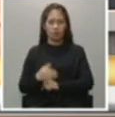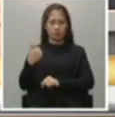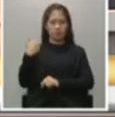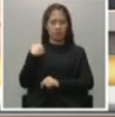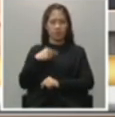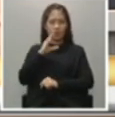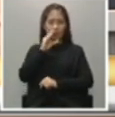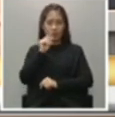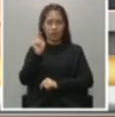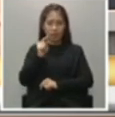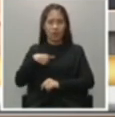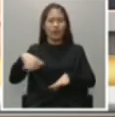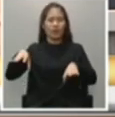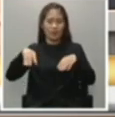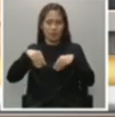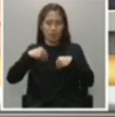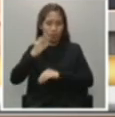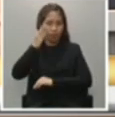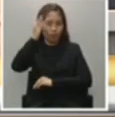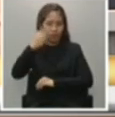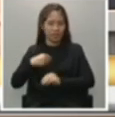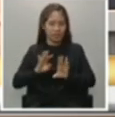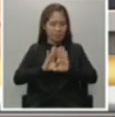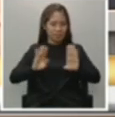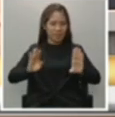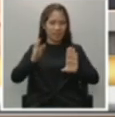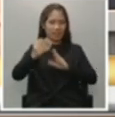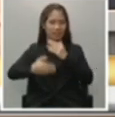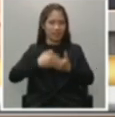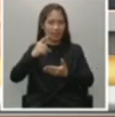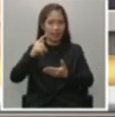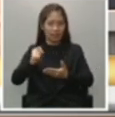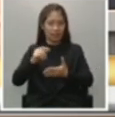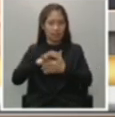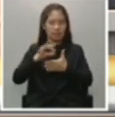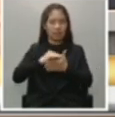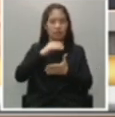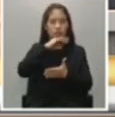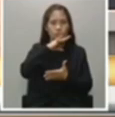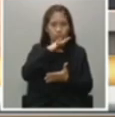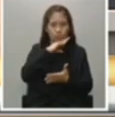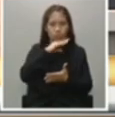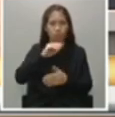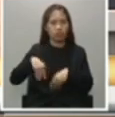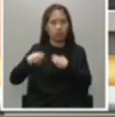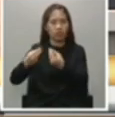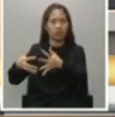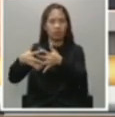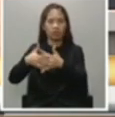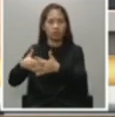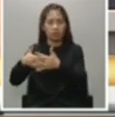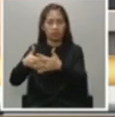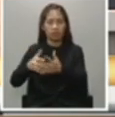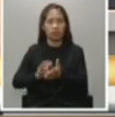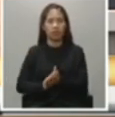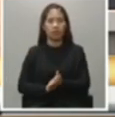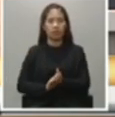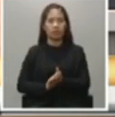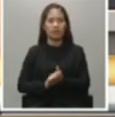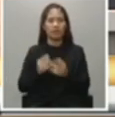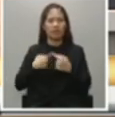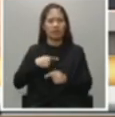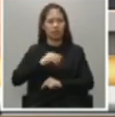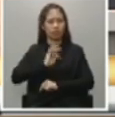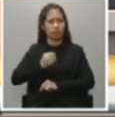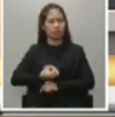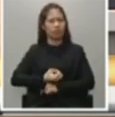การเพื่อให้มีการเปิดตลาดเนื้อสุกรหรือเนื้อหมูให้กับสหรัฐอเมริกาท่านประธานที่เคารพคะแต่สิ่งที่น่าตก